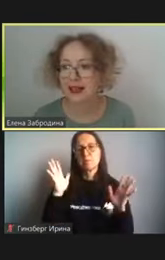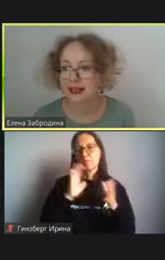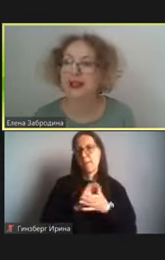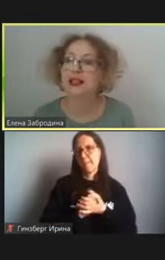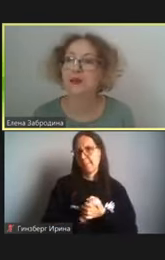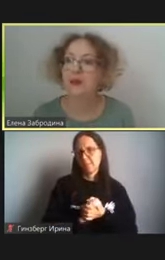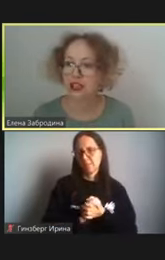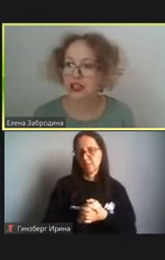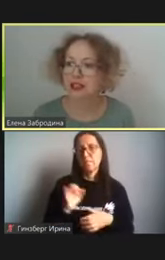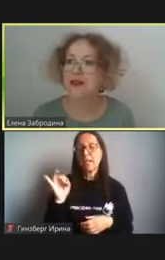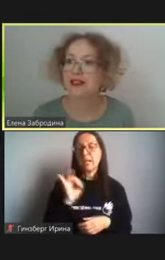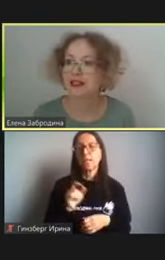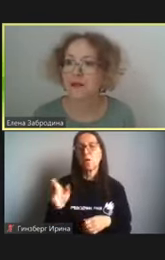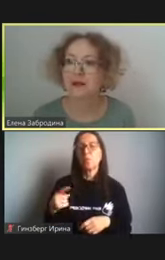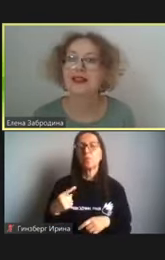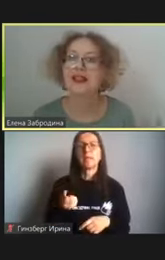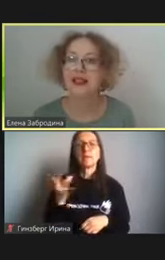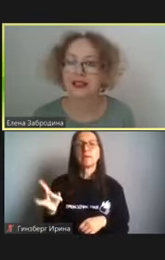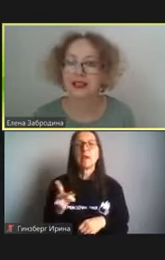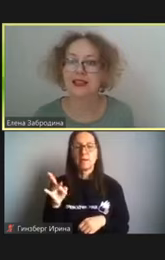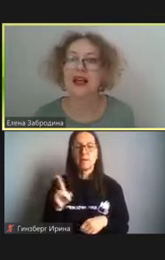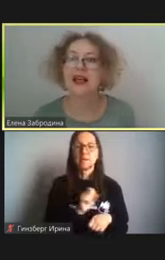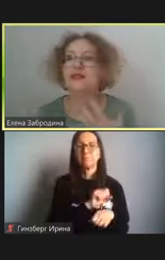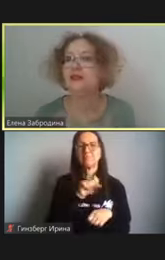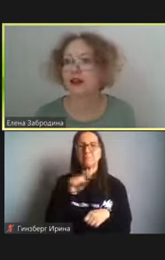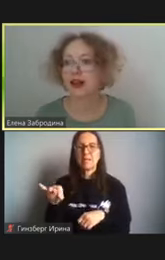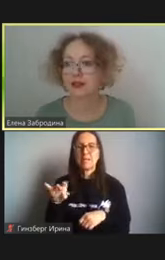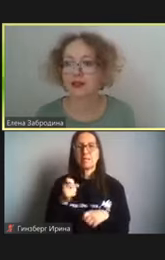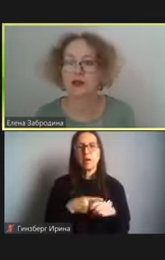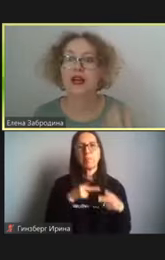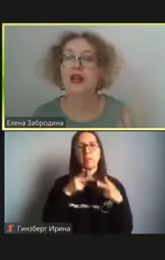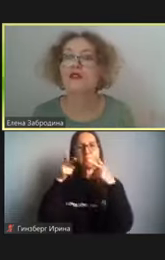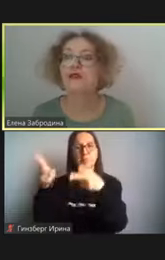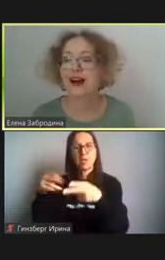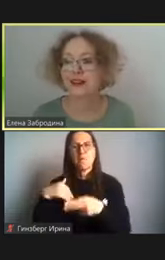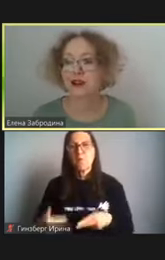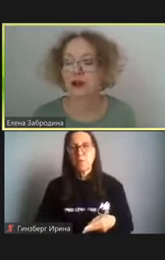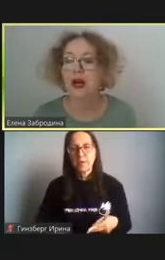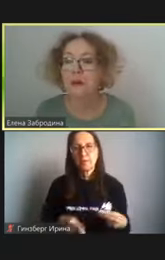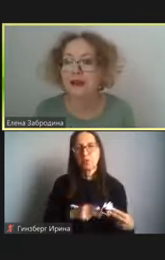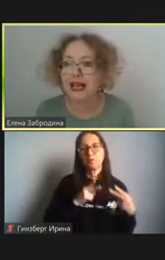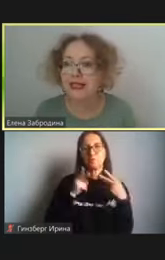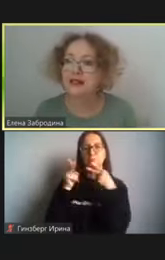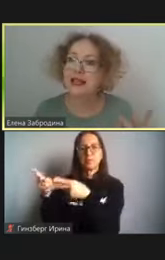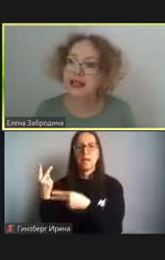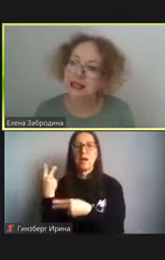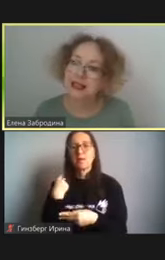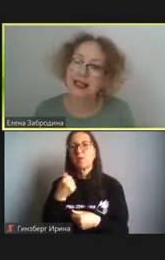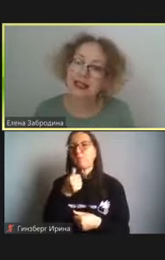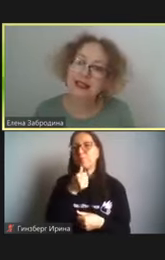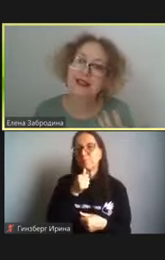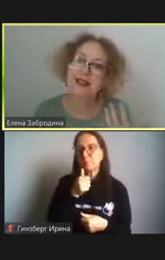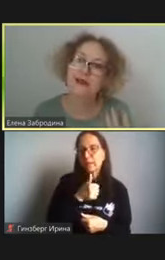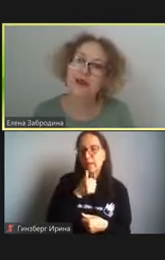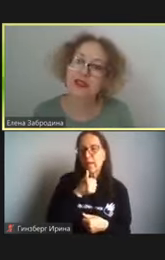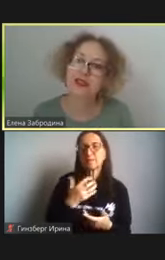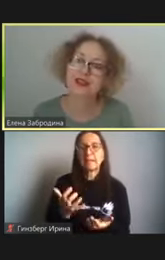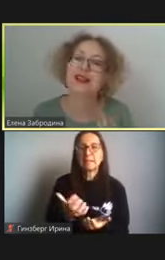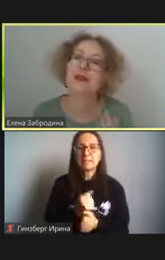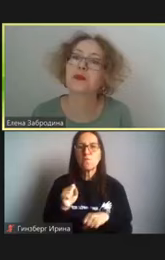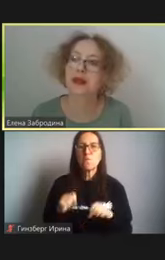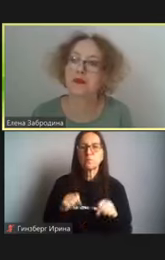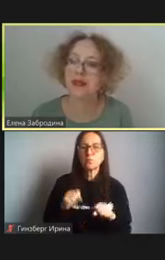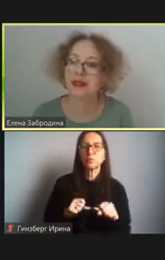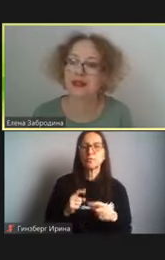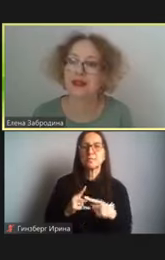несколько раз с поручениями от Изабеллы ездил и во Францию, и в Англию, пытаясь найти какие-то возможности